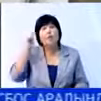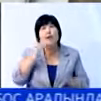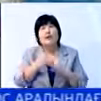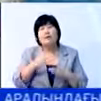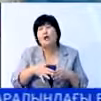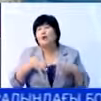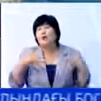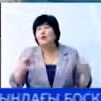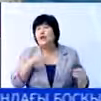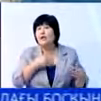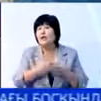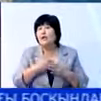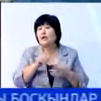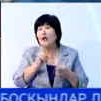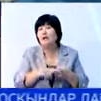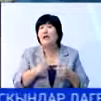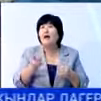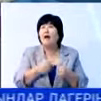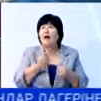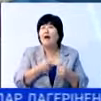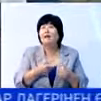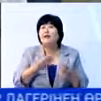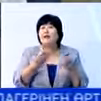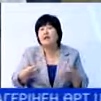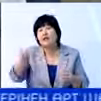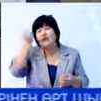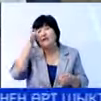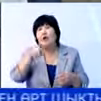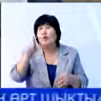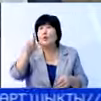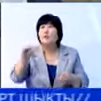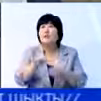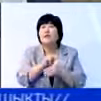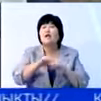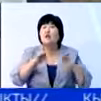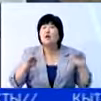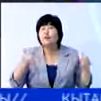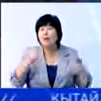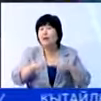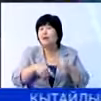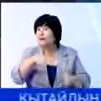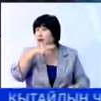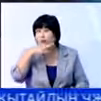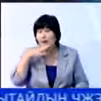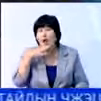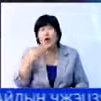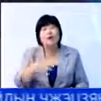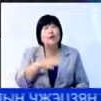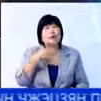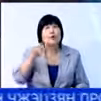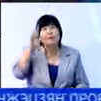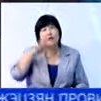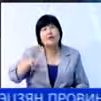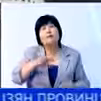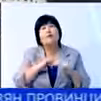саласындағы өлшеусіз еңбегінің арқасында артына жарқын із қалдырды. Ол кісі тәрбиелеген ұрпақтар буыны аз емес. Олардың көбі